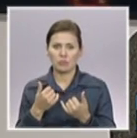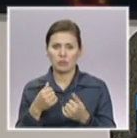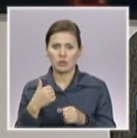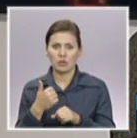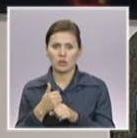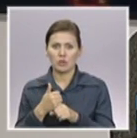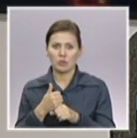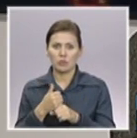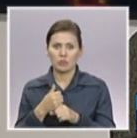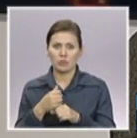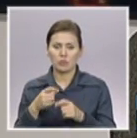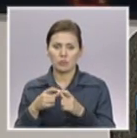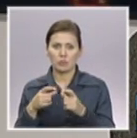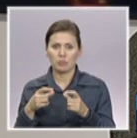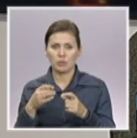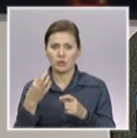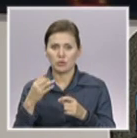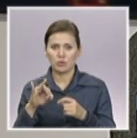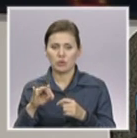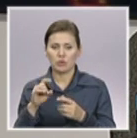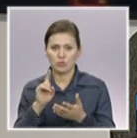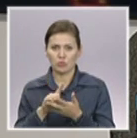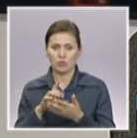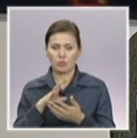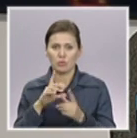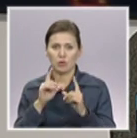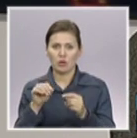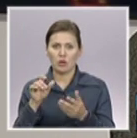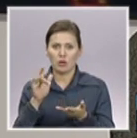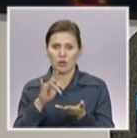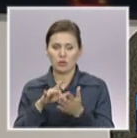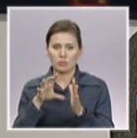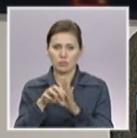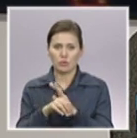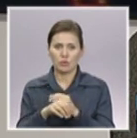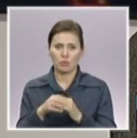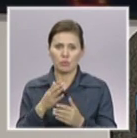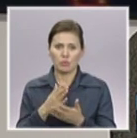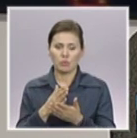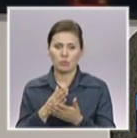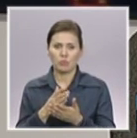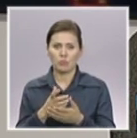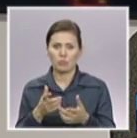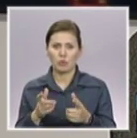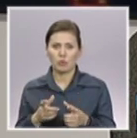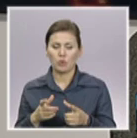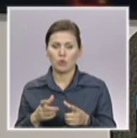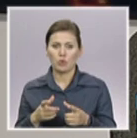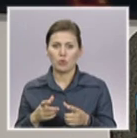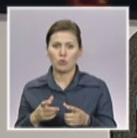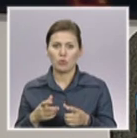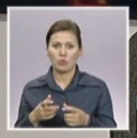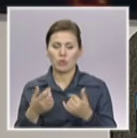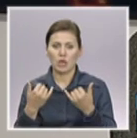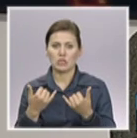негізі проездноймен тасу керек. Қалам бақты оғанан кейін. Оны енді